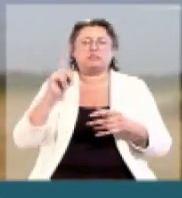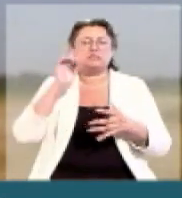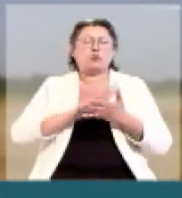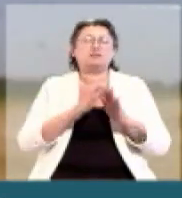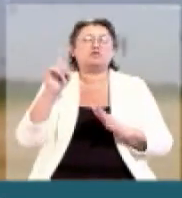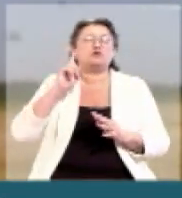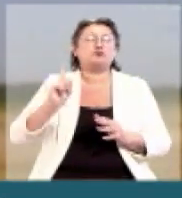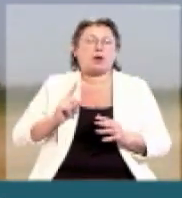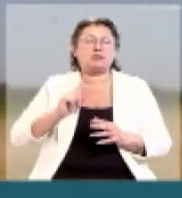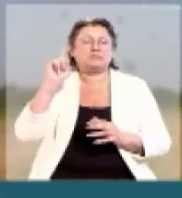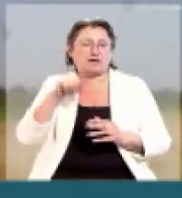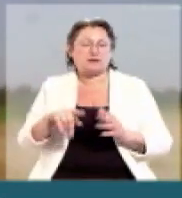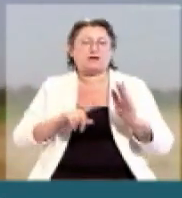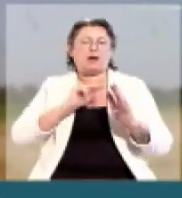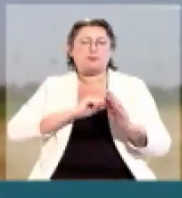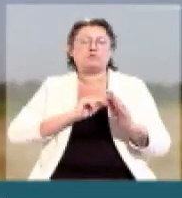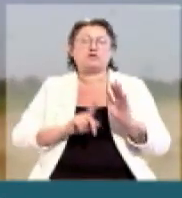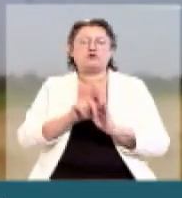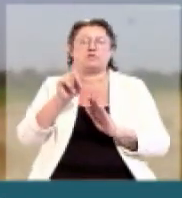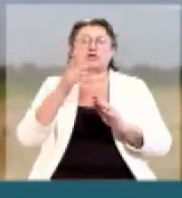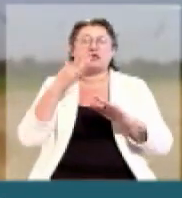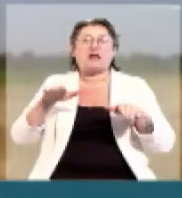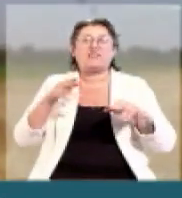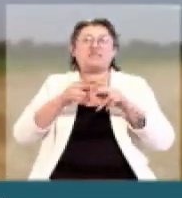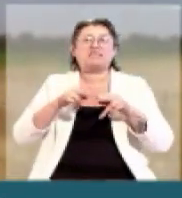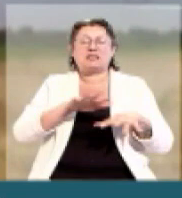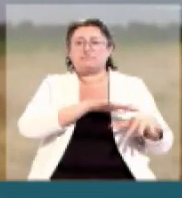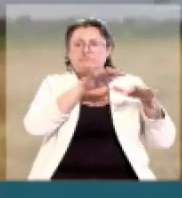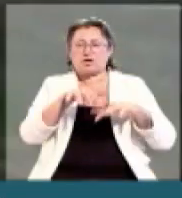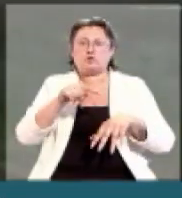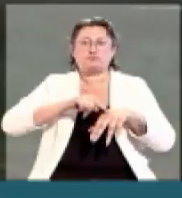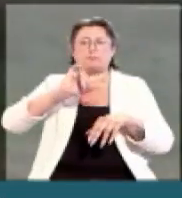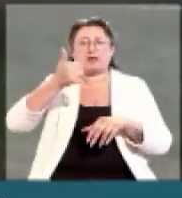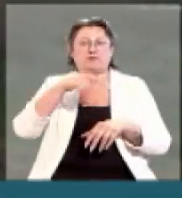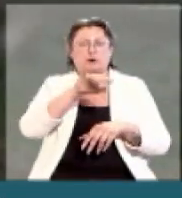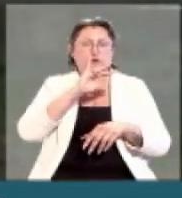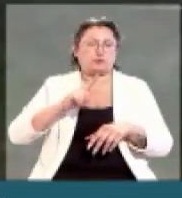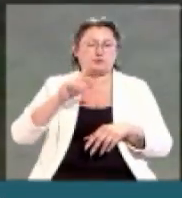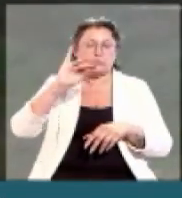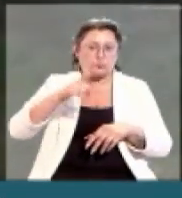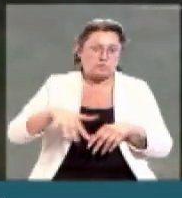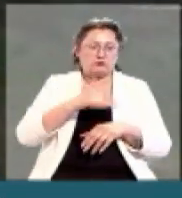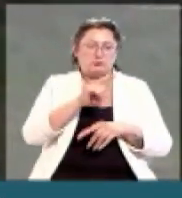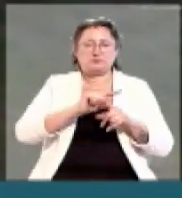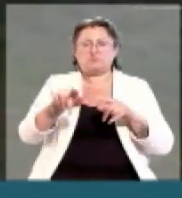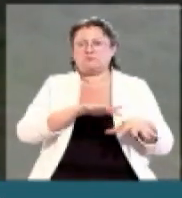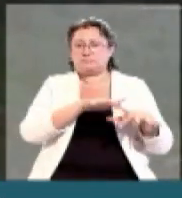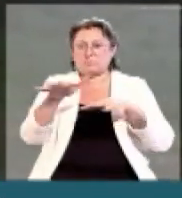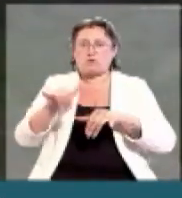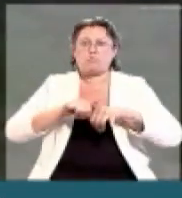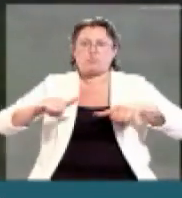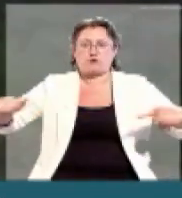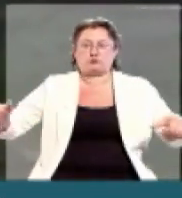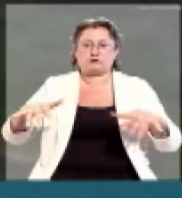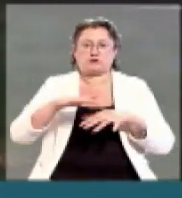ожидаемая, работа ведется. Самыми первыми агрессию крылатых вредителей почувствовали южные районы. Сейчас насекомые распространились на большей